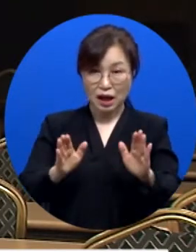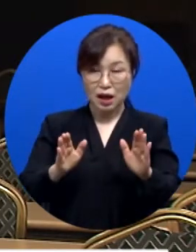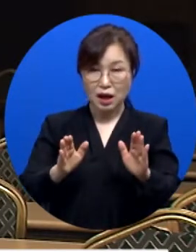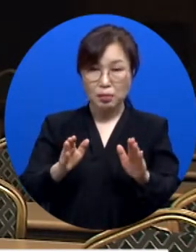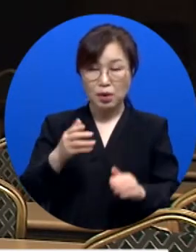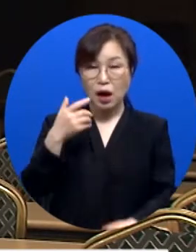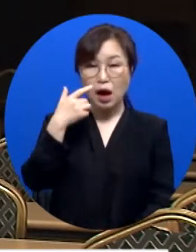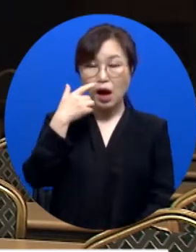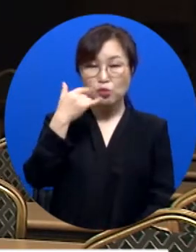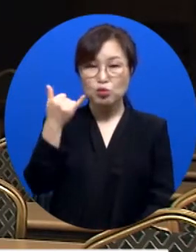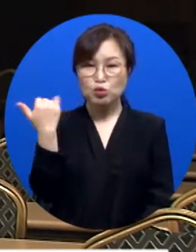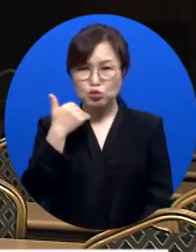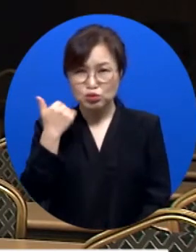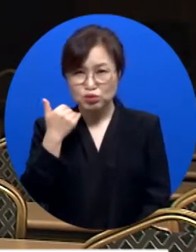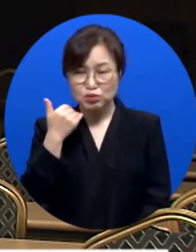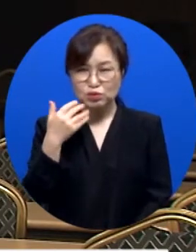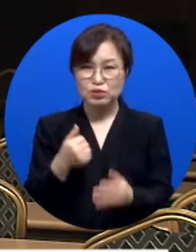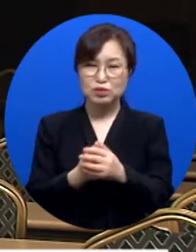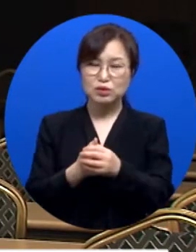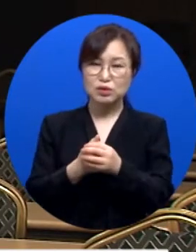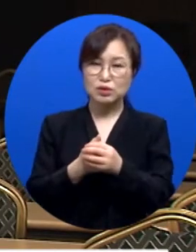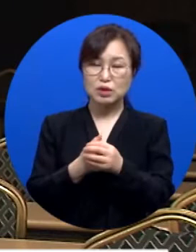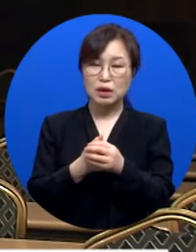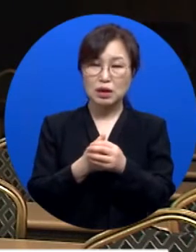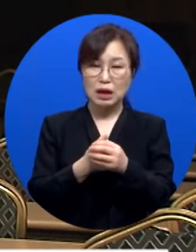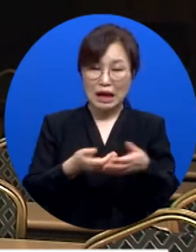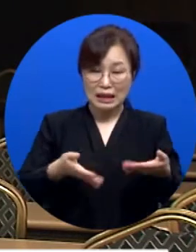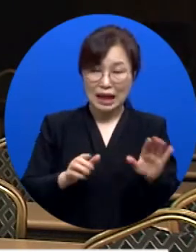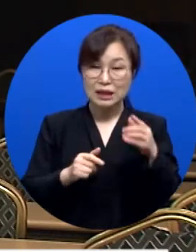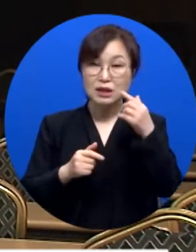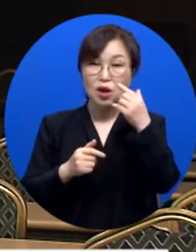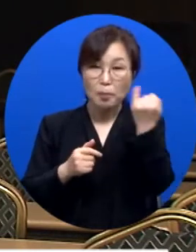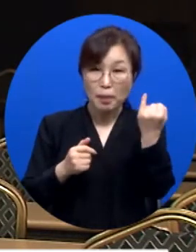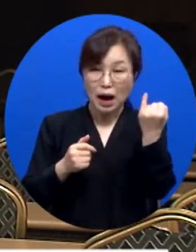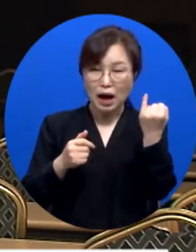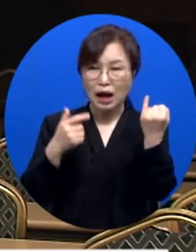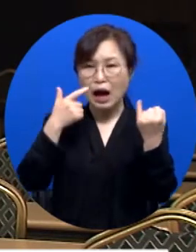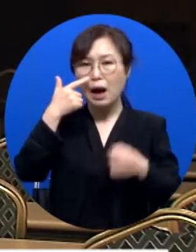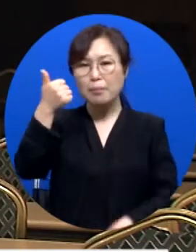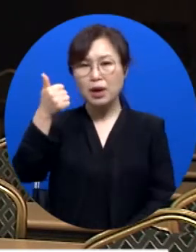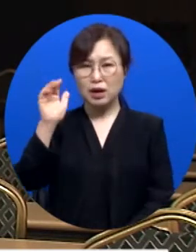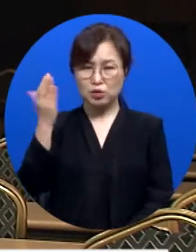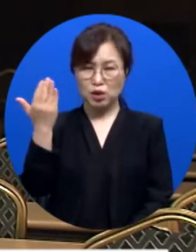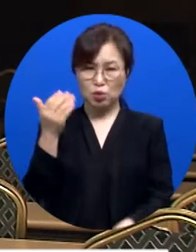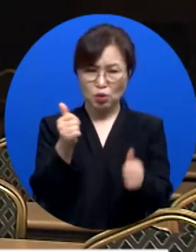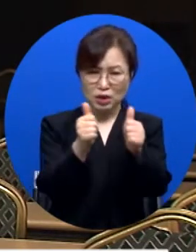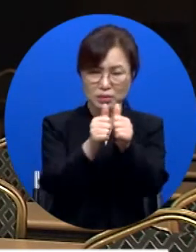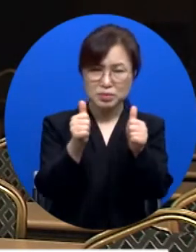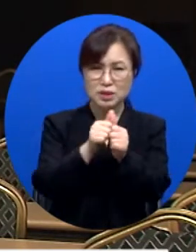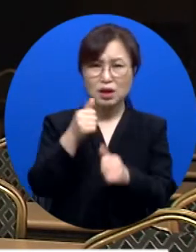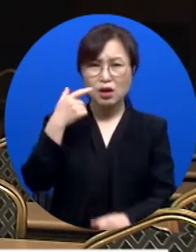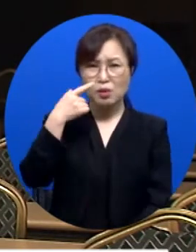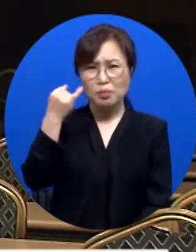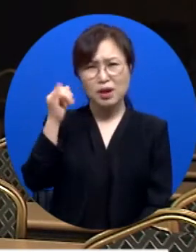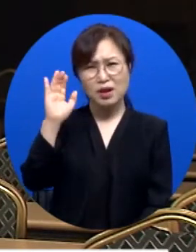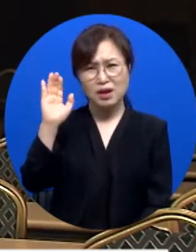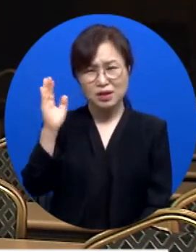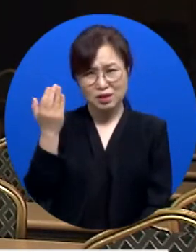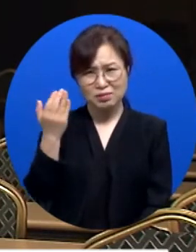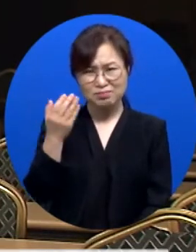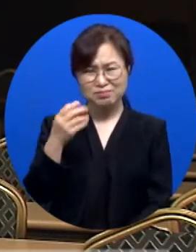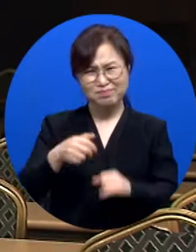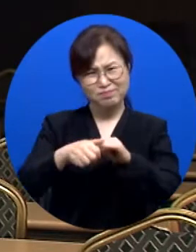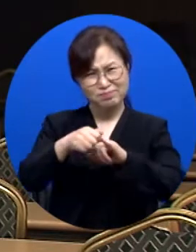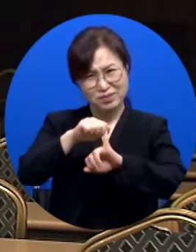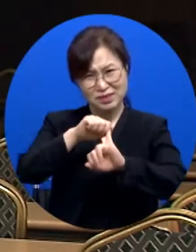됩니까 낳은 엄마가 아빠가 될 수가 있는 겁니다 남성 엄마가 될 수도 있는 겁니다